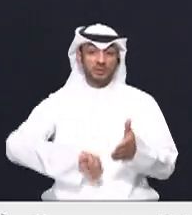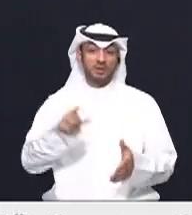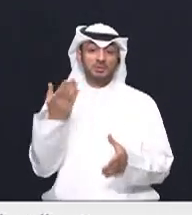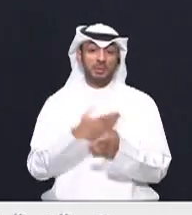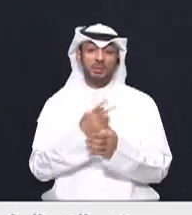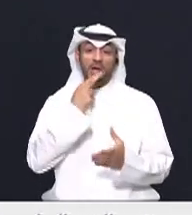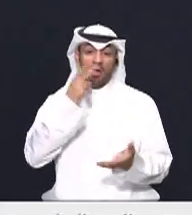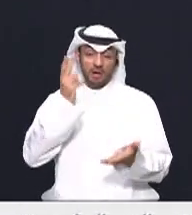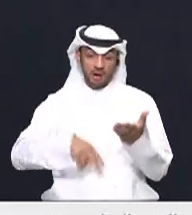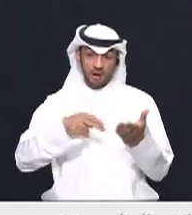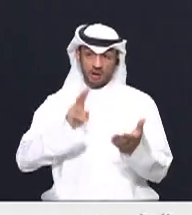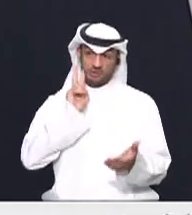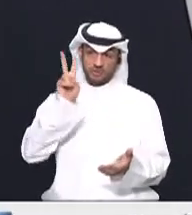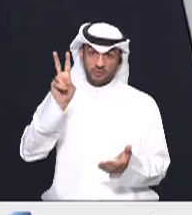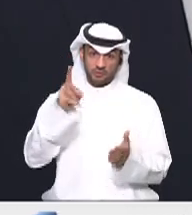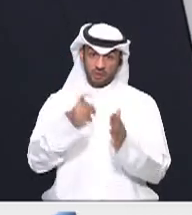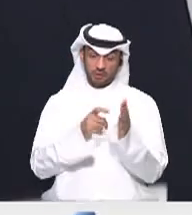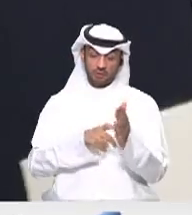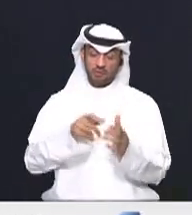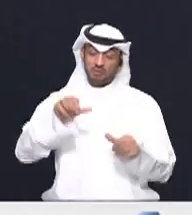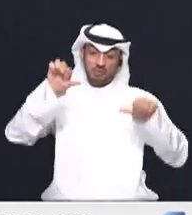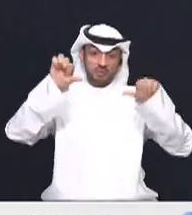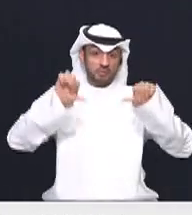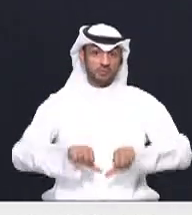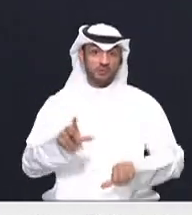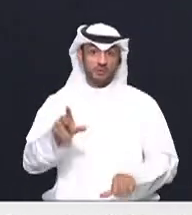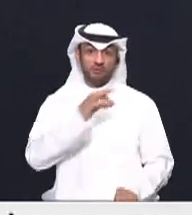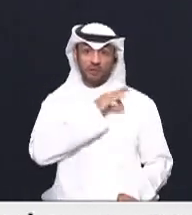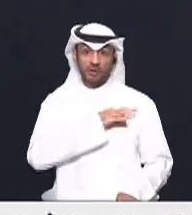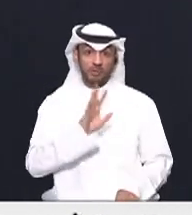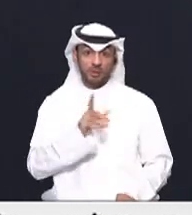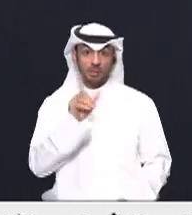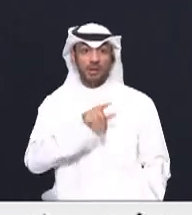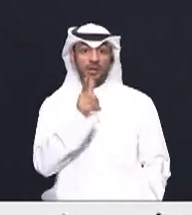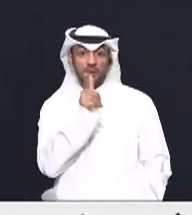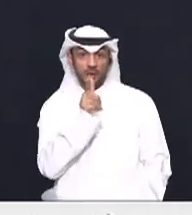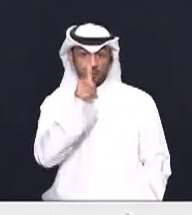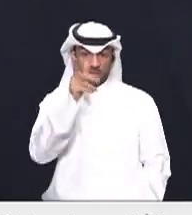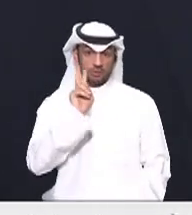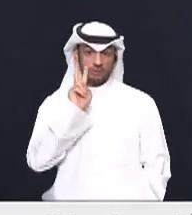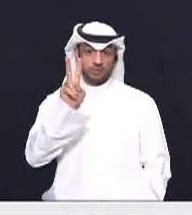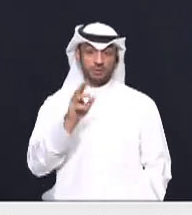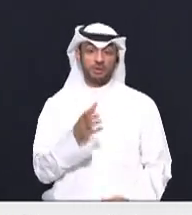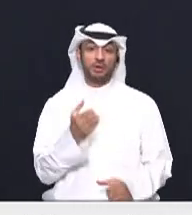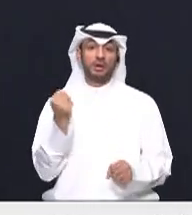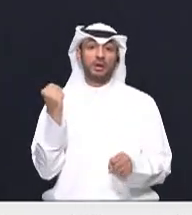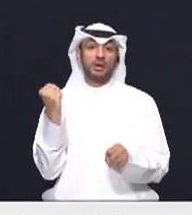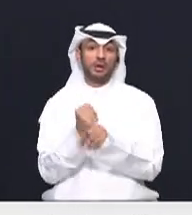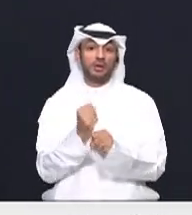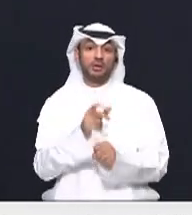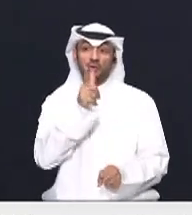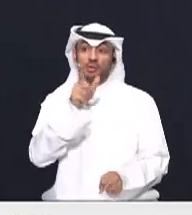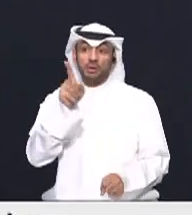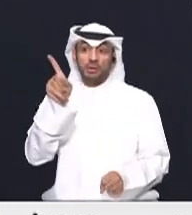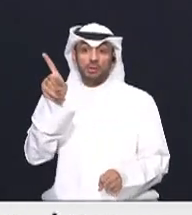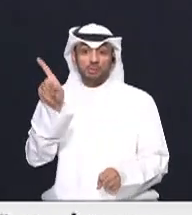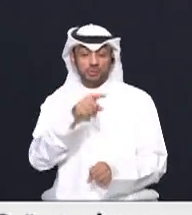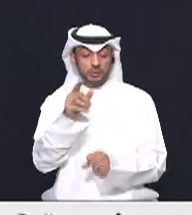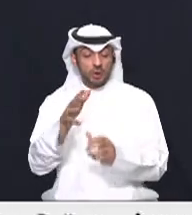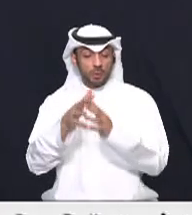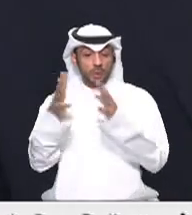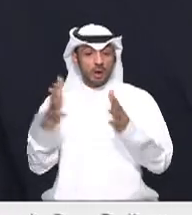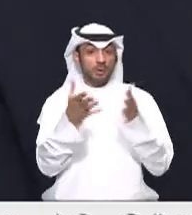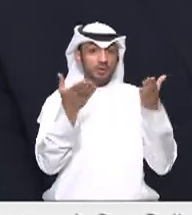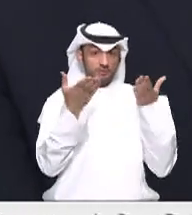قرارات، هذا من ناحية. من ناحية أخرى كان ممثل سموه يتحدث عن الكيل أيضا بمكيالين تجاه القضايا.